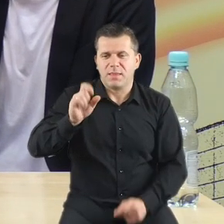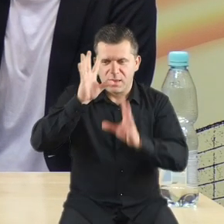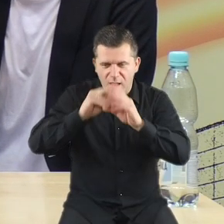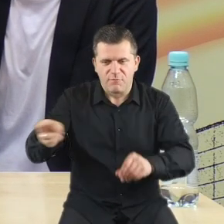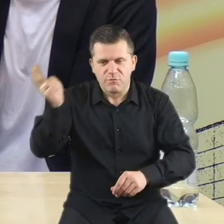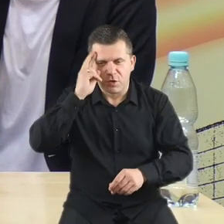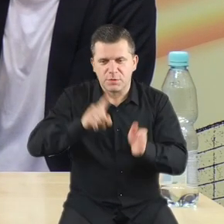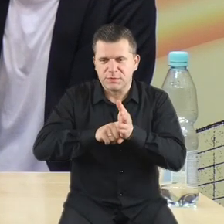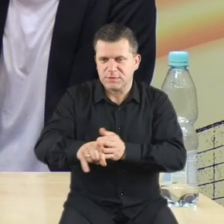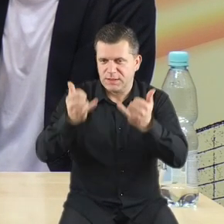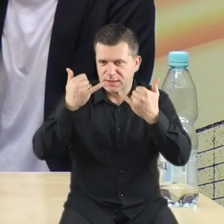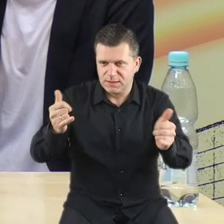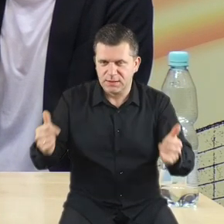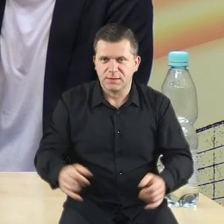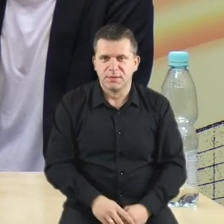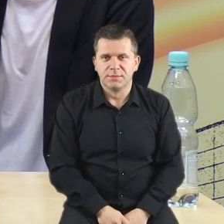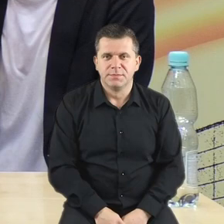innych.